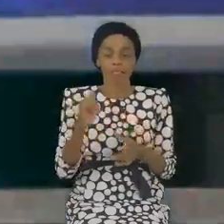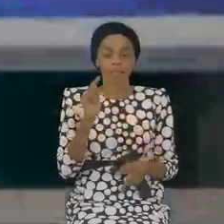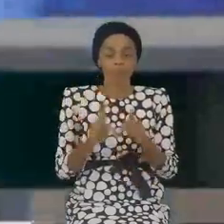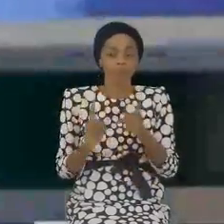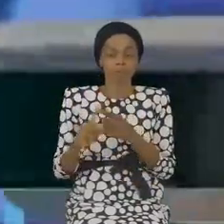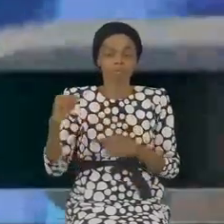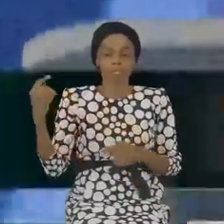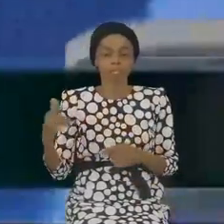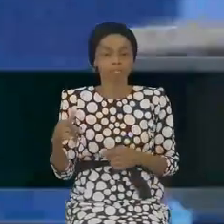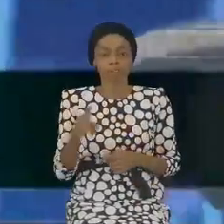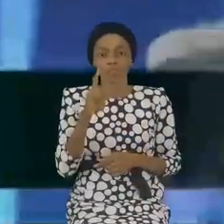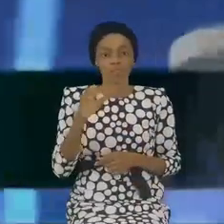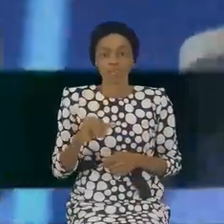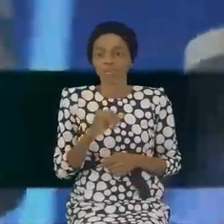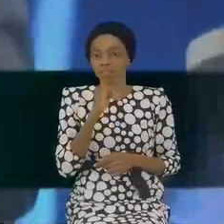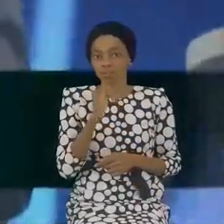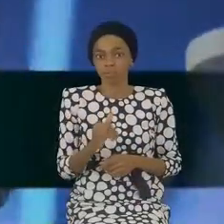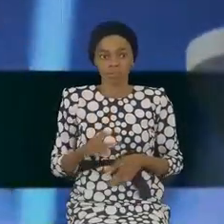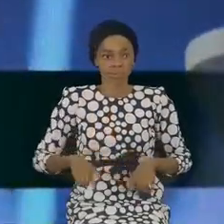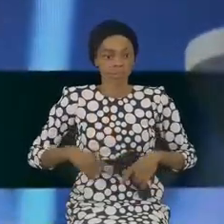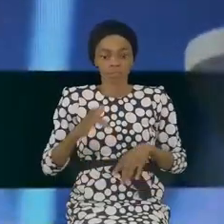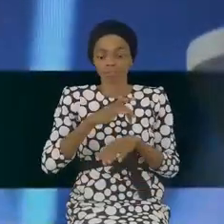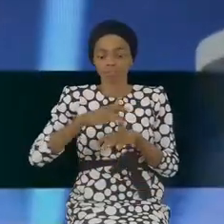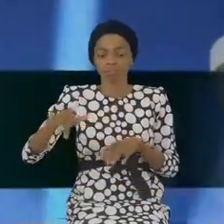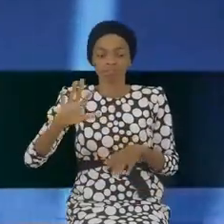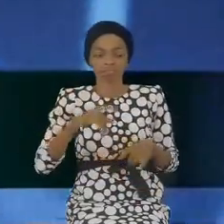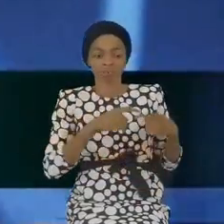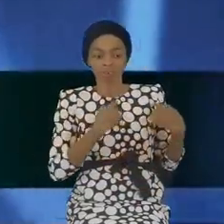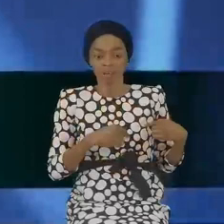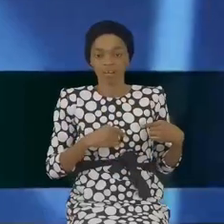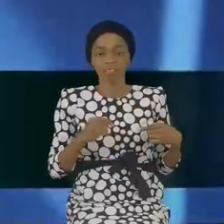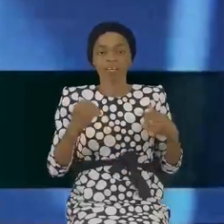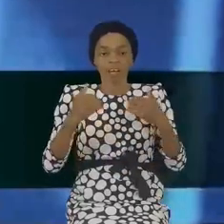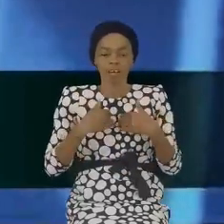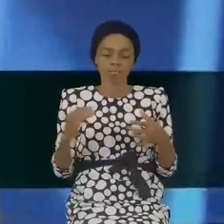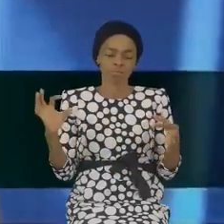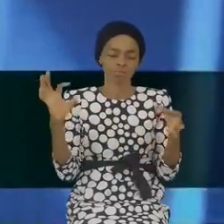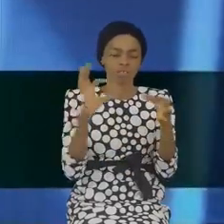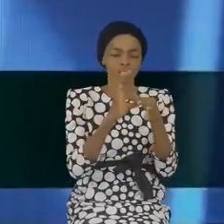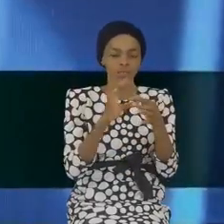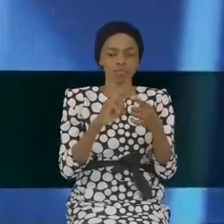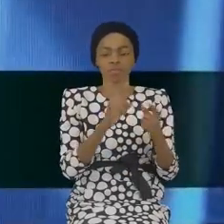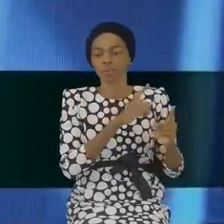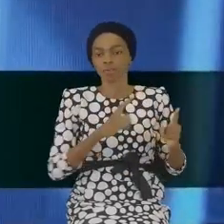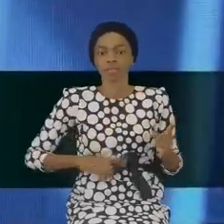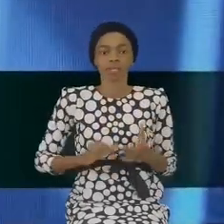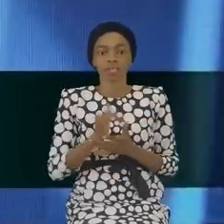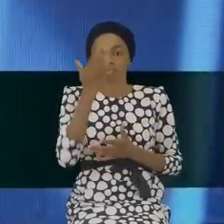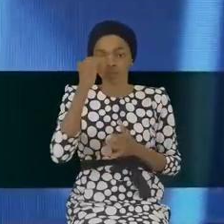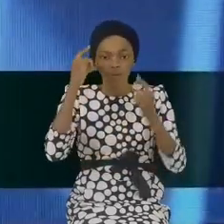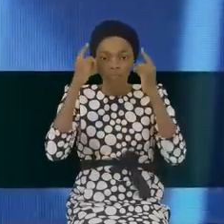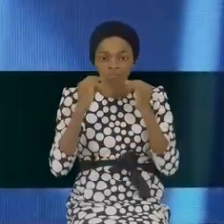pas les laisser dans le vide. Votre cœur, âme, doit s'attacher à l'Éternel. C'est pourquoi Moïse